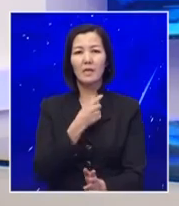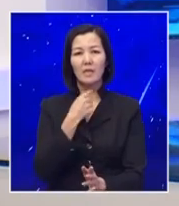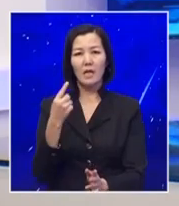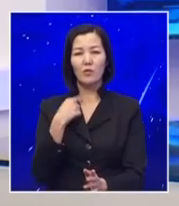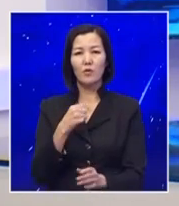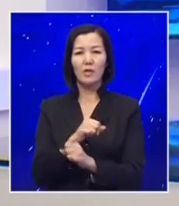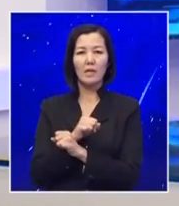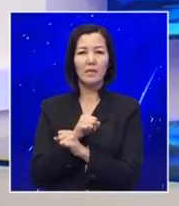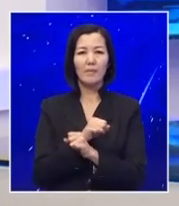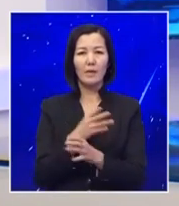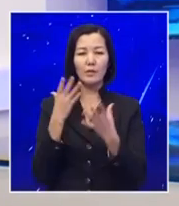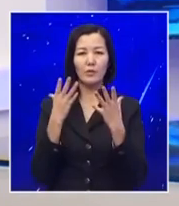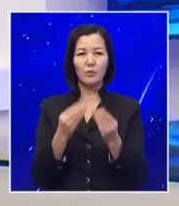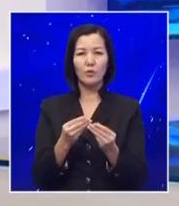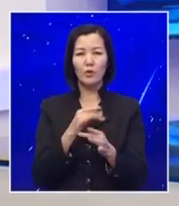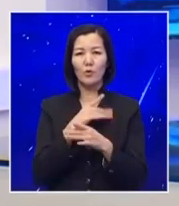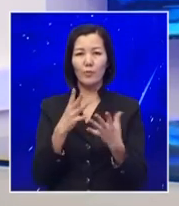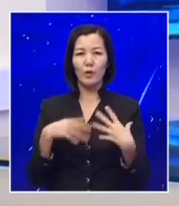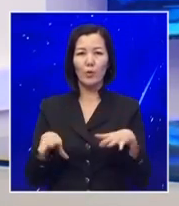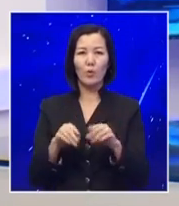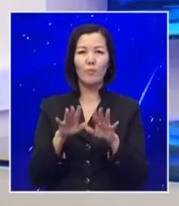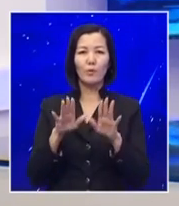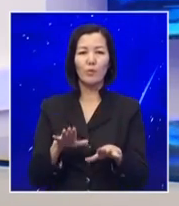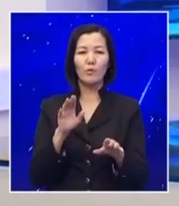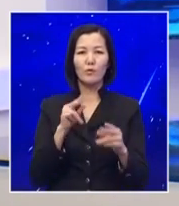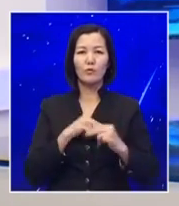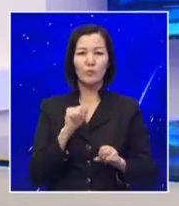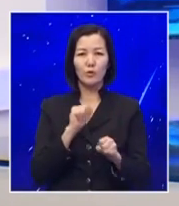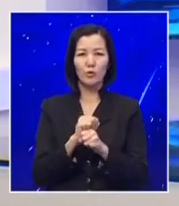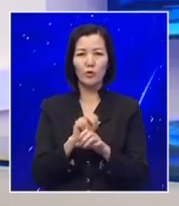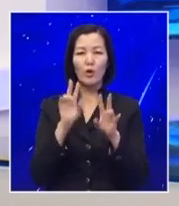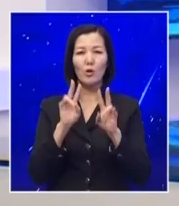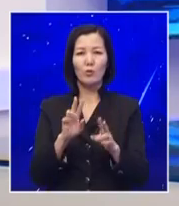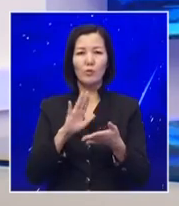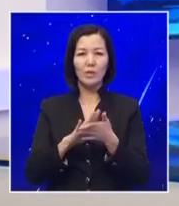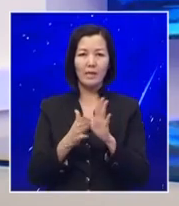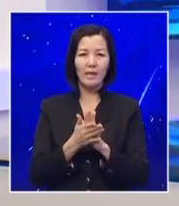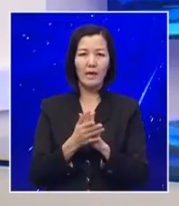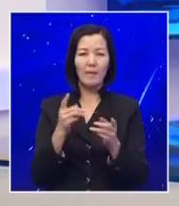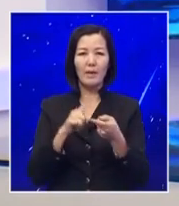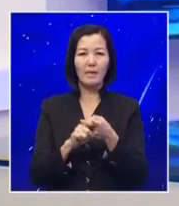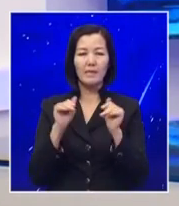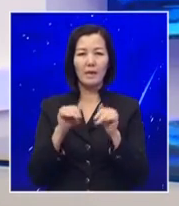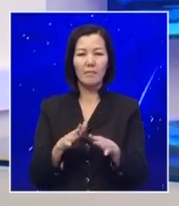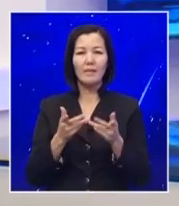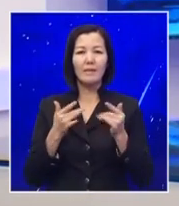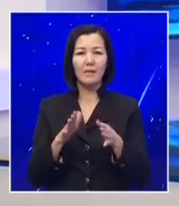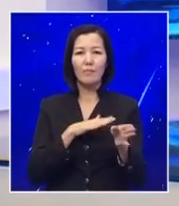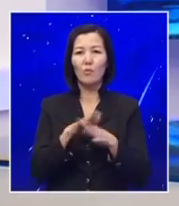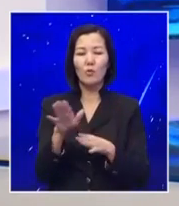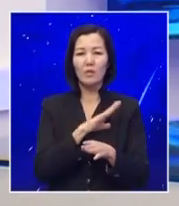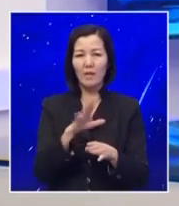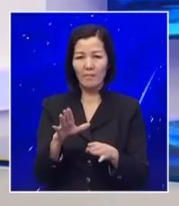Талдықорғанда демалыс күндері көптеген қоғамдық орынның жұмысы тоқтады. Десе де эпидемиологиялық жағдайға байланысты қабылданған